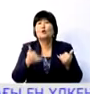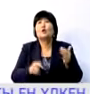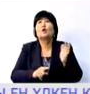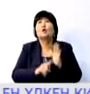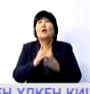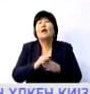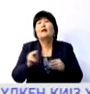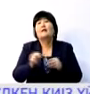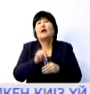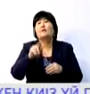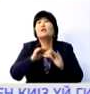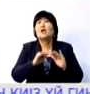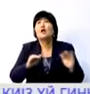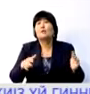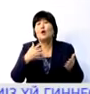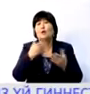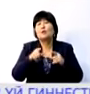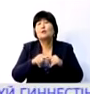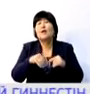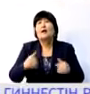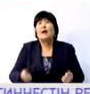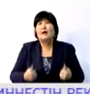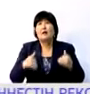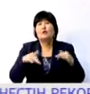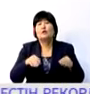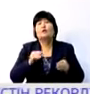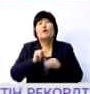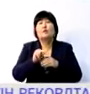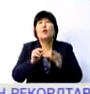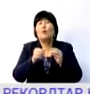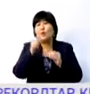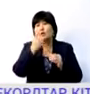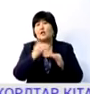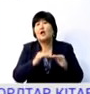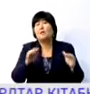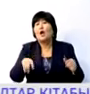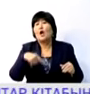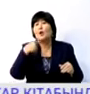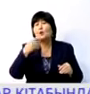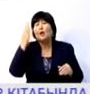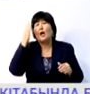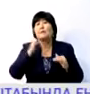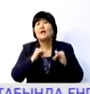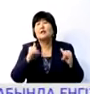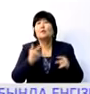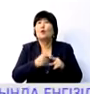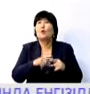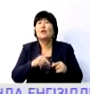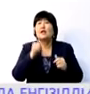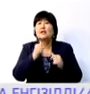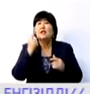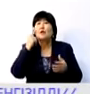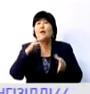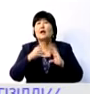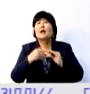қойылған. Тәрбиешілер балаларды өз бетінше әрекет етуге баулиды. 10 жылдан бері балалардың сөйлеу қабілетін дамытып, олармен жиі пікір